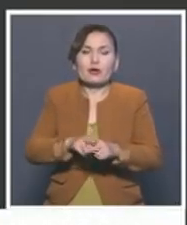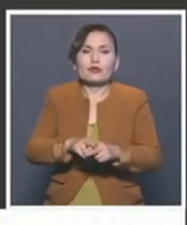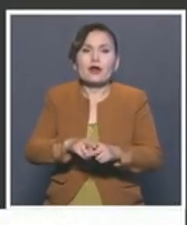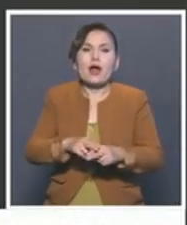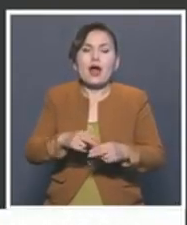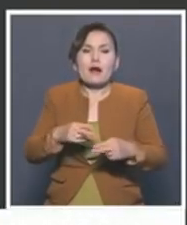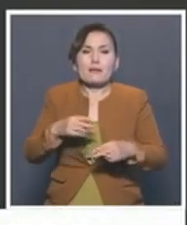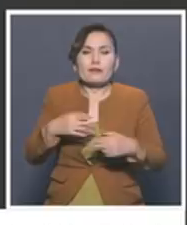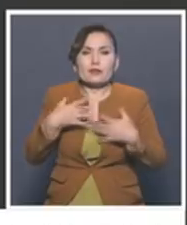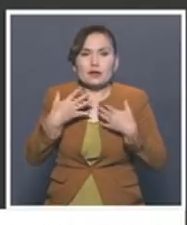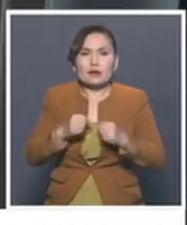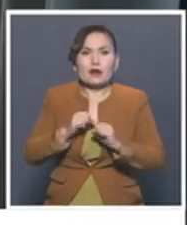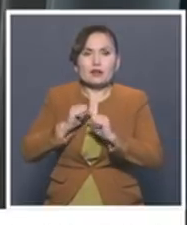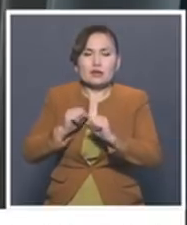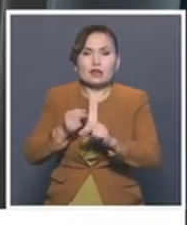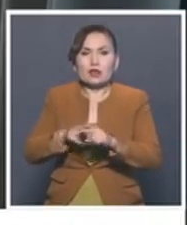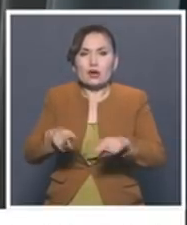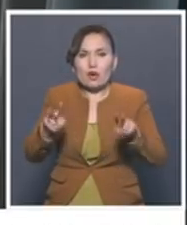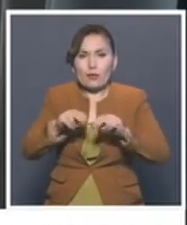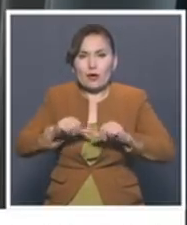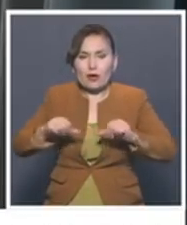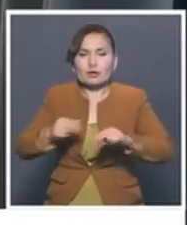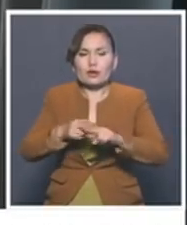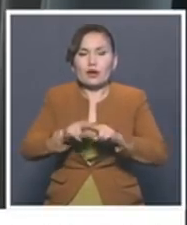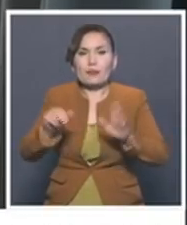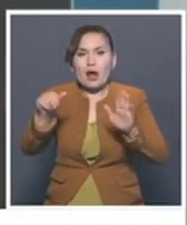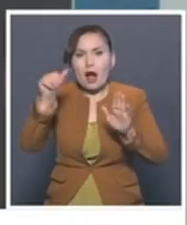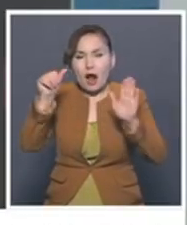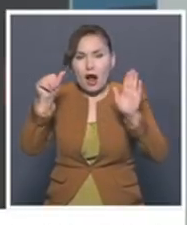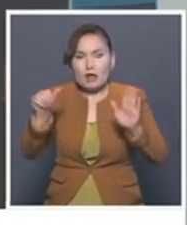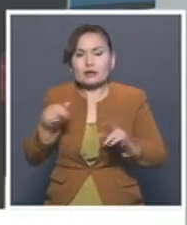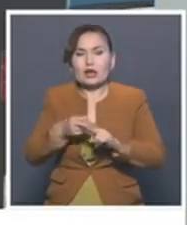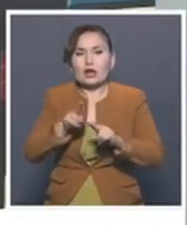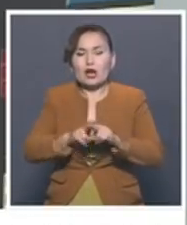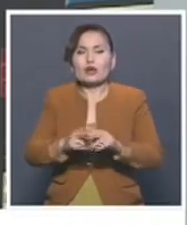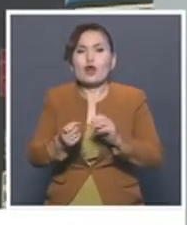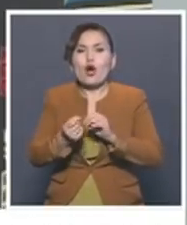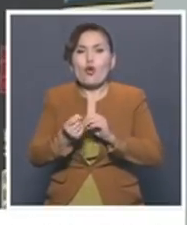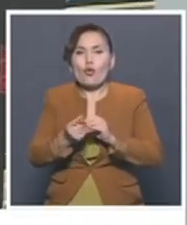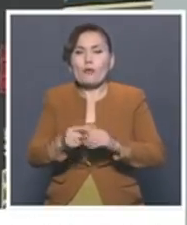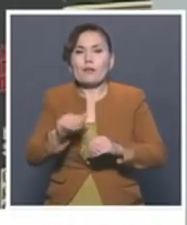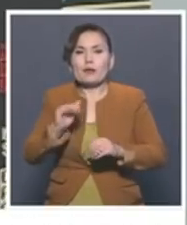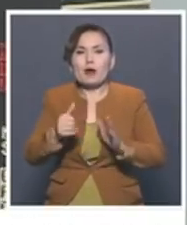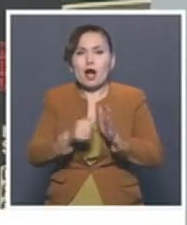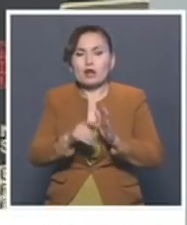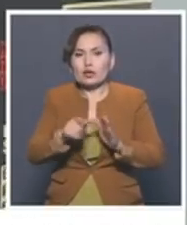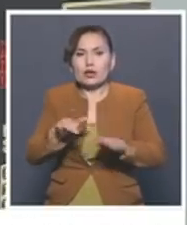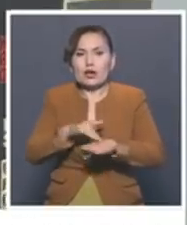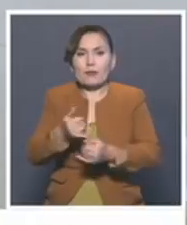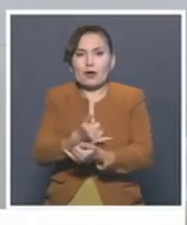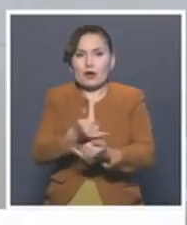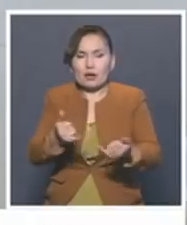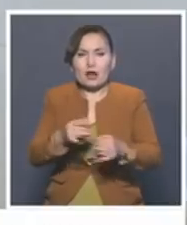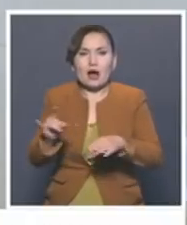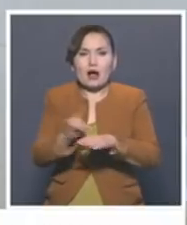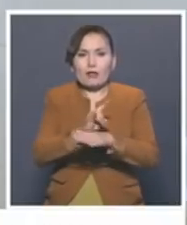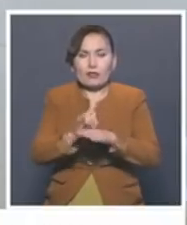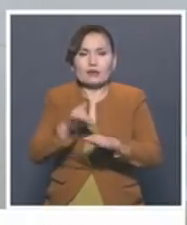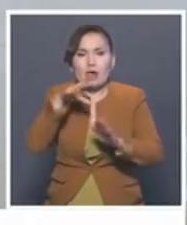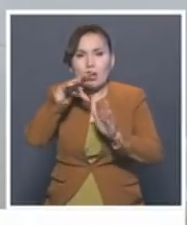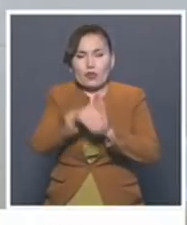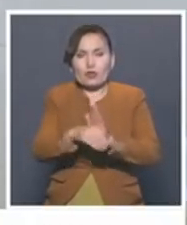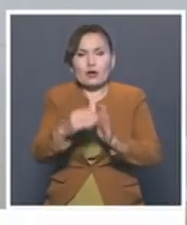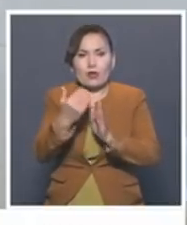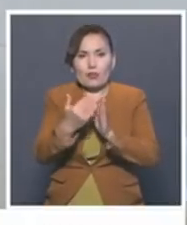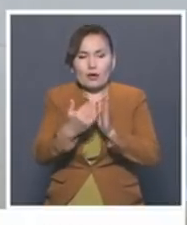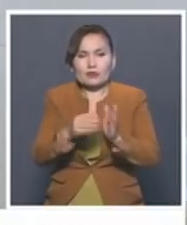сақтандыру қоры бақылау жүргізген. Биыл жарты жылда 11600-ден астам адамға медициналық көмек көрсетілді деп жүйеге енгізіліпті.